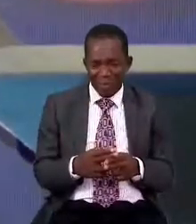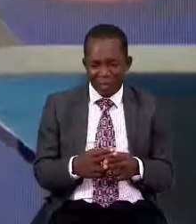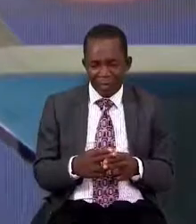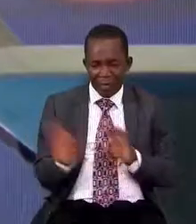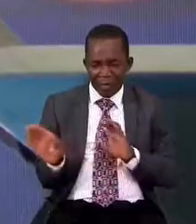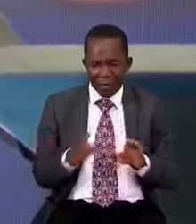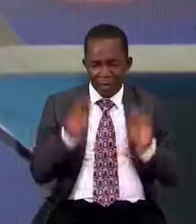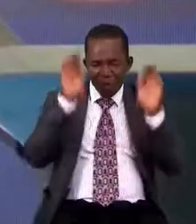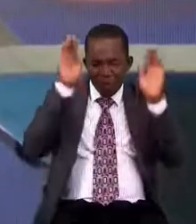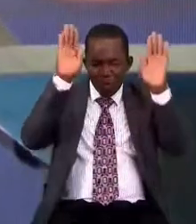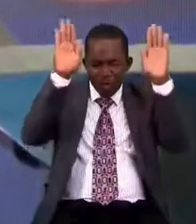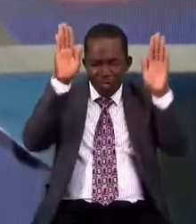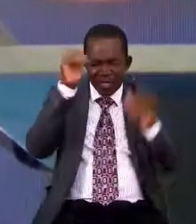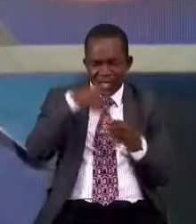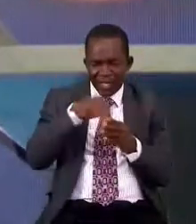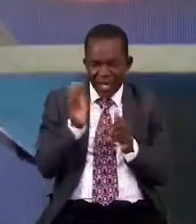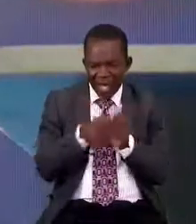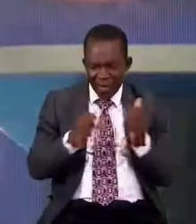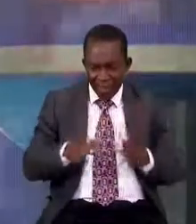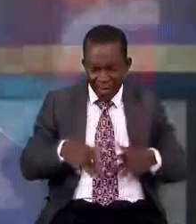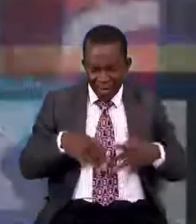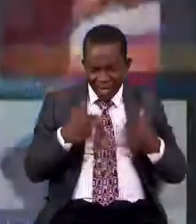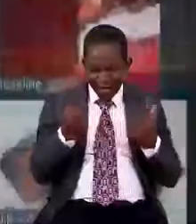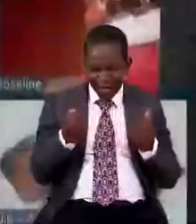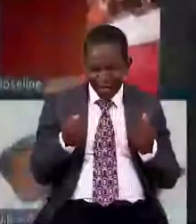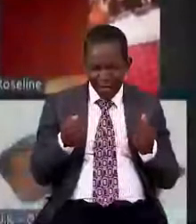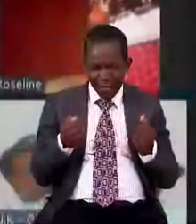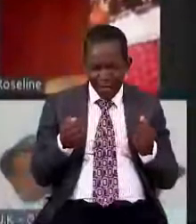Ici, à Yola,